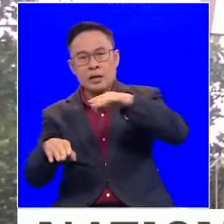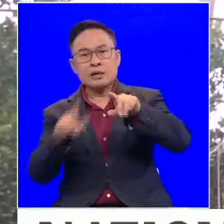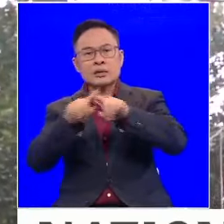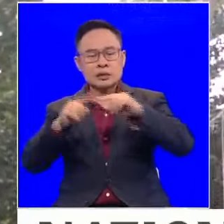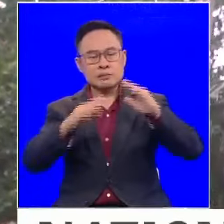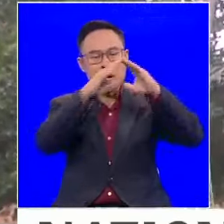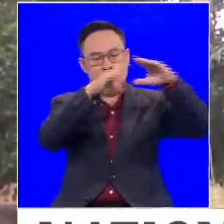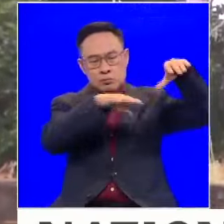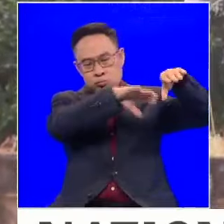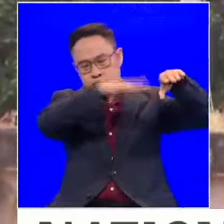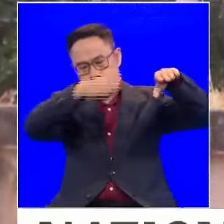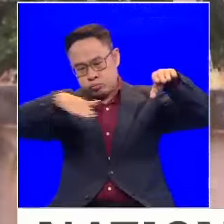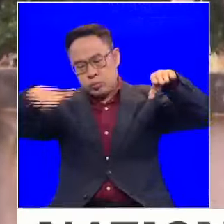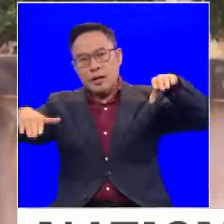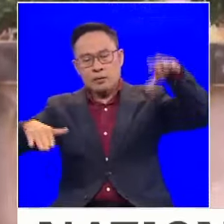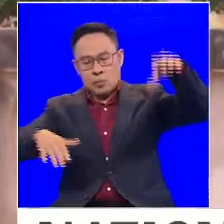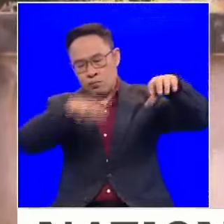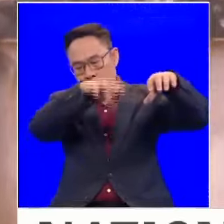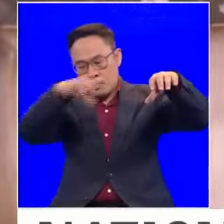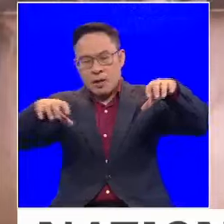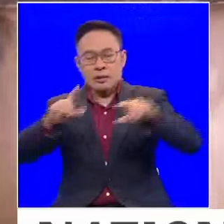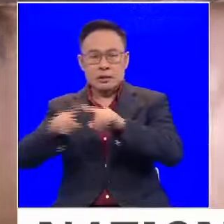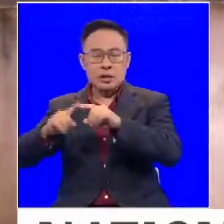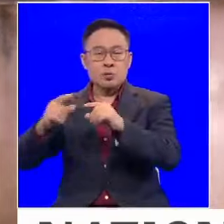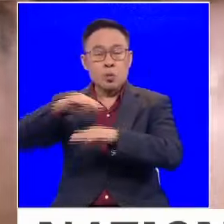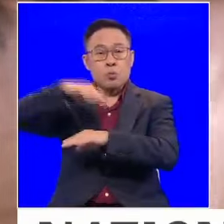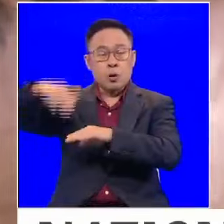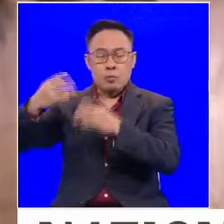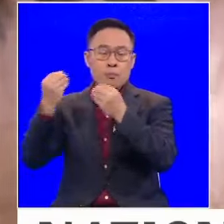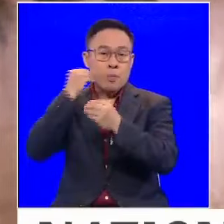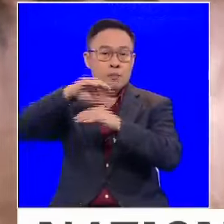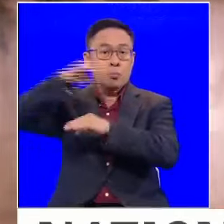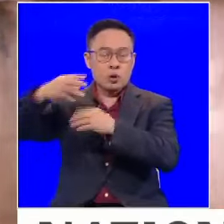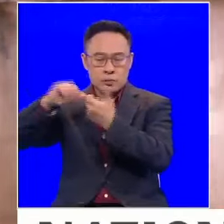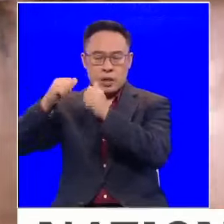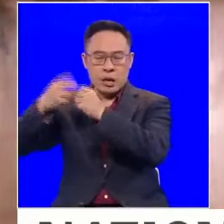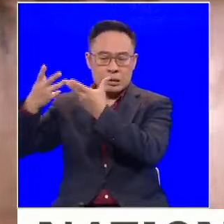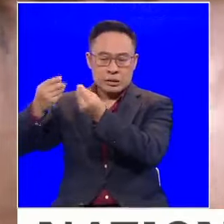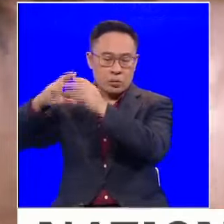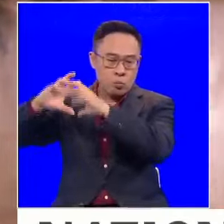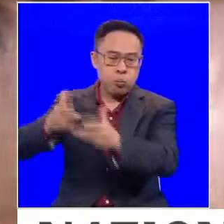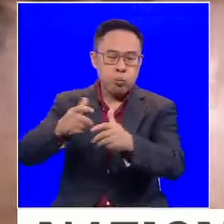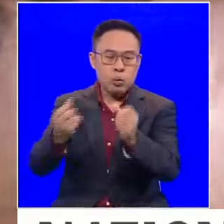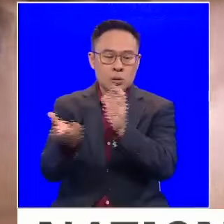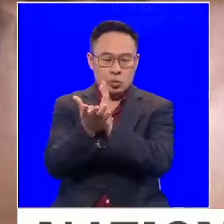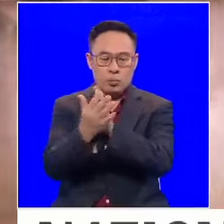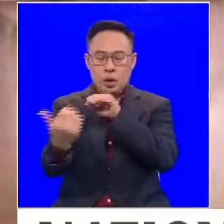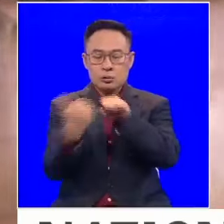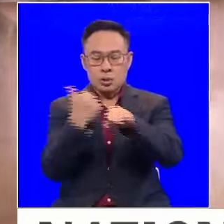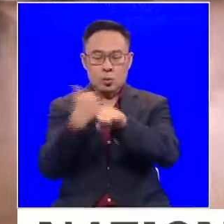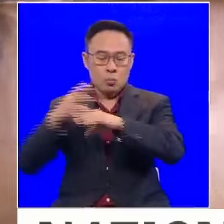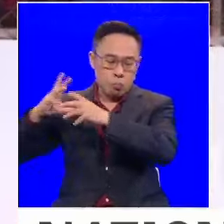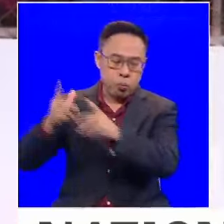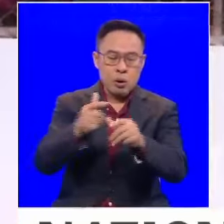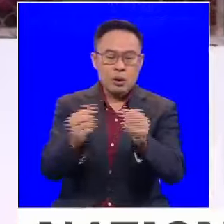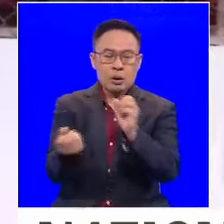อนนี้ก็ได้รับผลกระทบเพราะว่าพื้นที่บนดอยมีดินสไลด์นะคะที่ทำให้ถนนตัดขาดทางผู้ใหญ่บ้านเองรวมไปถึงจิตอาสาแล้ว